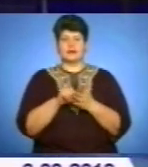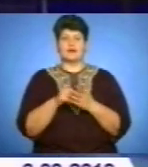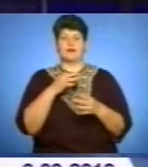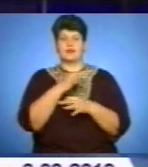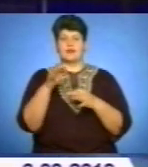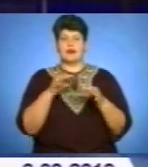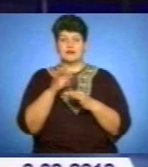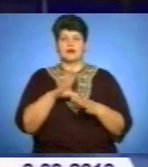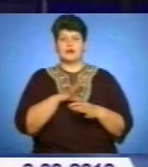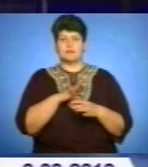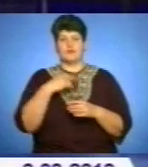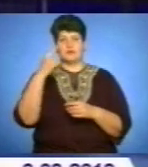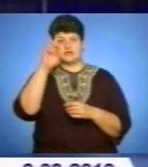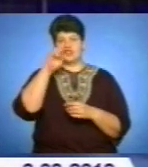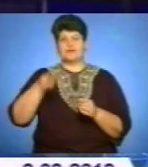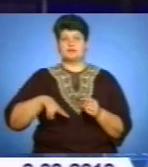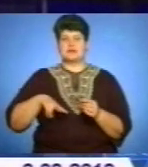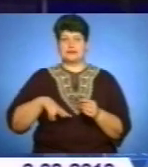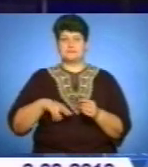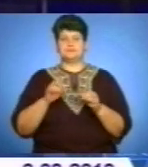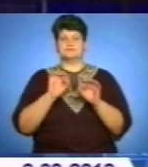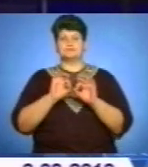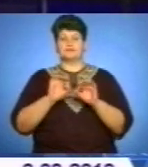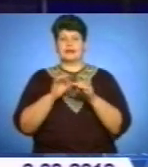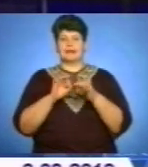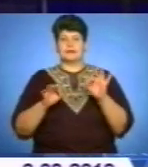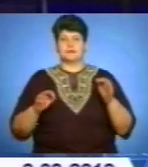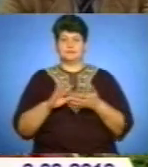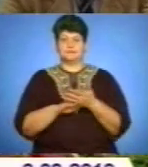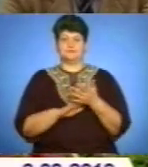відбулася в обласній державній адміністрації. Докладніше – Ольга Романюк.